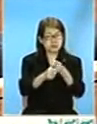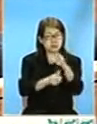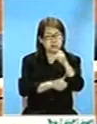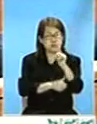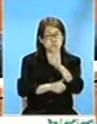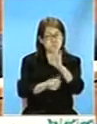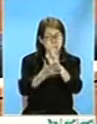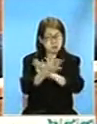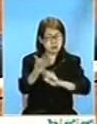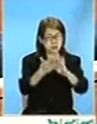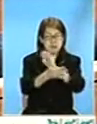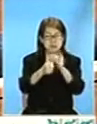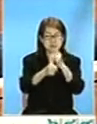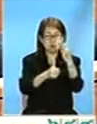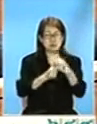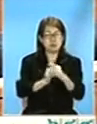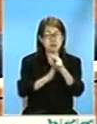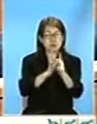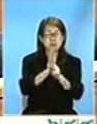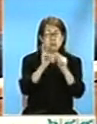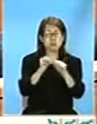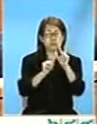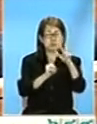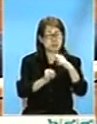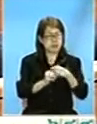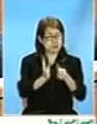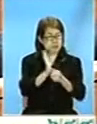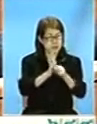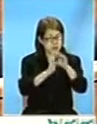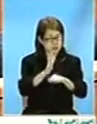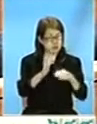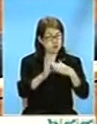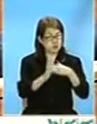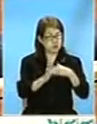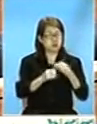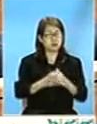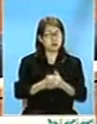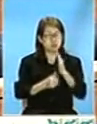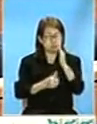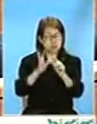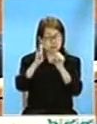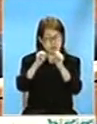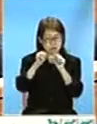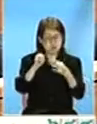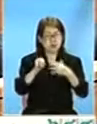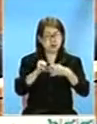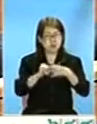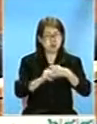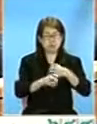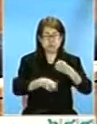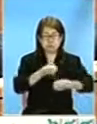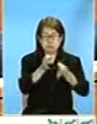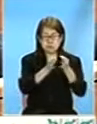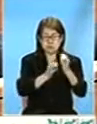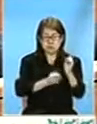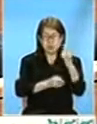ของเราในมาตรานี้ผมขอสงวนคำแปรยติไว้เพียงเท่านี้ครับขอแก้เท่านี้ครับและในมาตราอื่นผมก็จะพูดต่อไปครับก